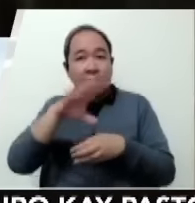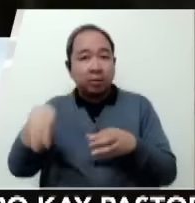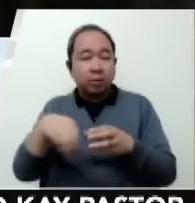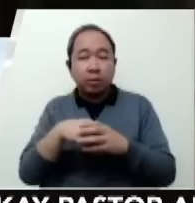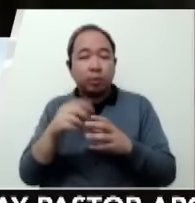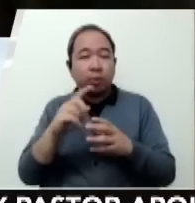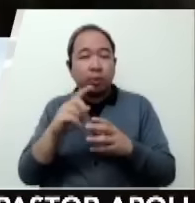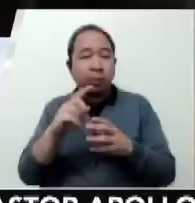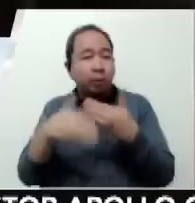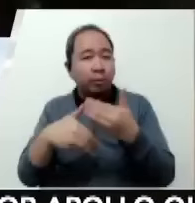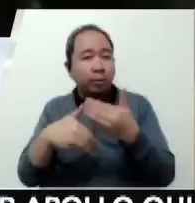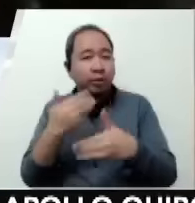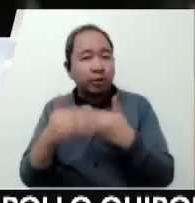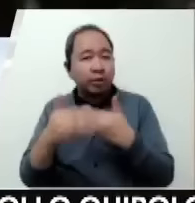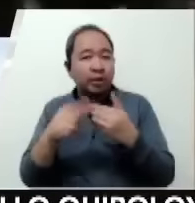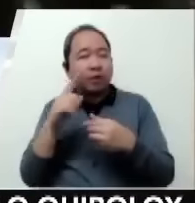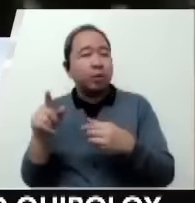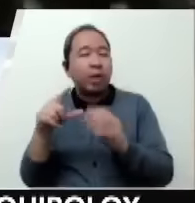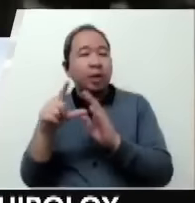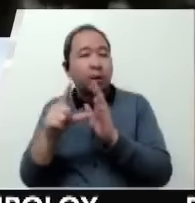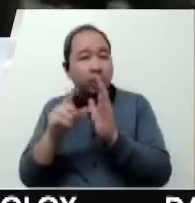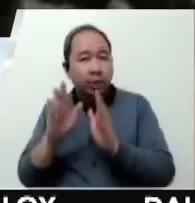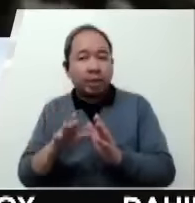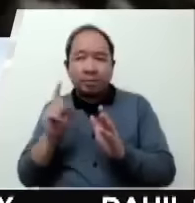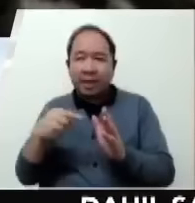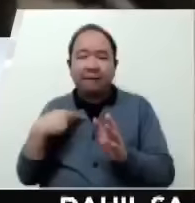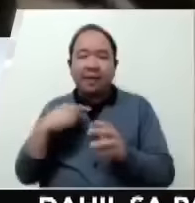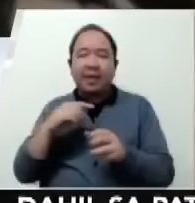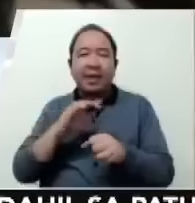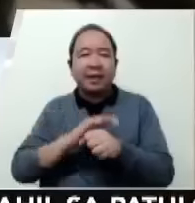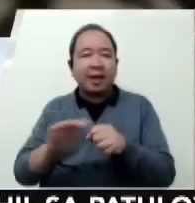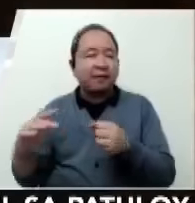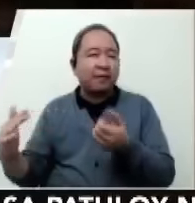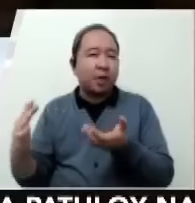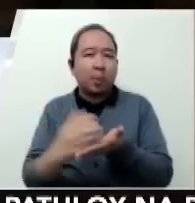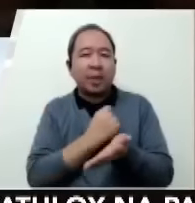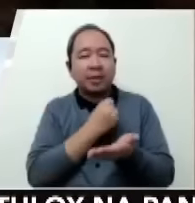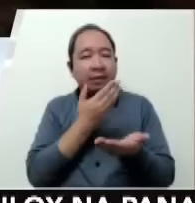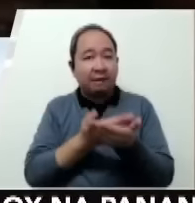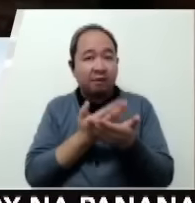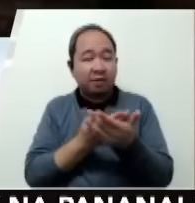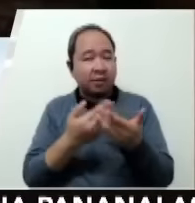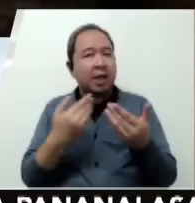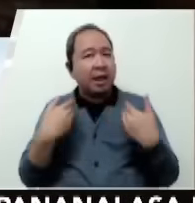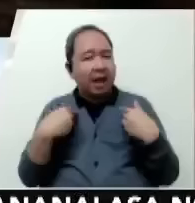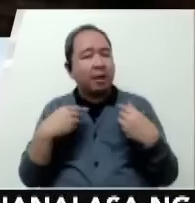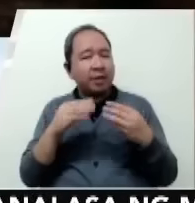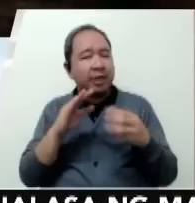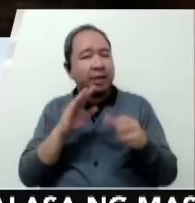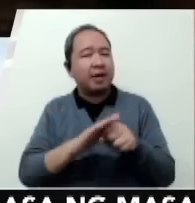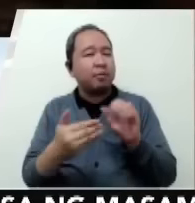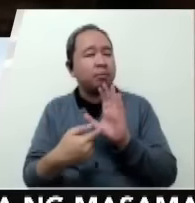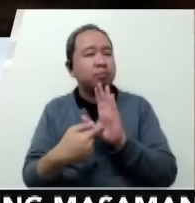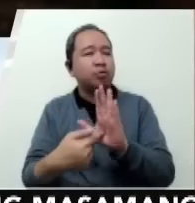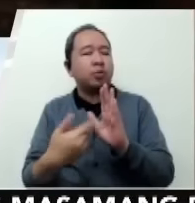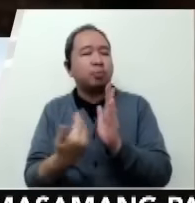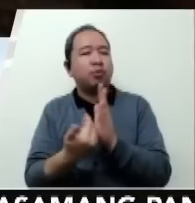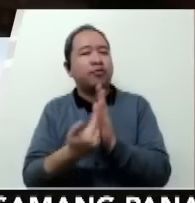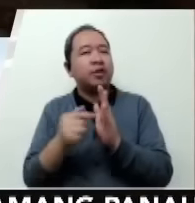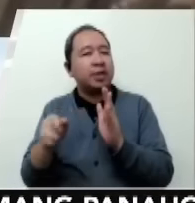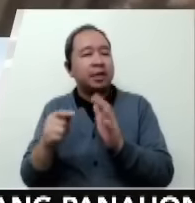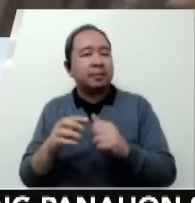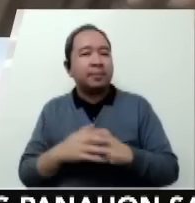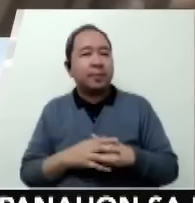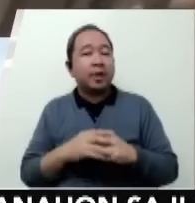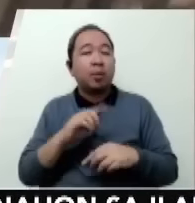siguruhing tama ang pangangalap ng ebidensya at mas mapapalakas ang mga kaso. Mula umano ng sinubukan ang case build-up scheme sa nakaraang